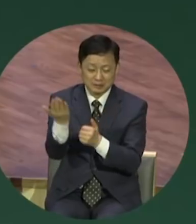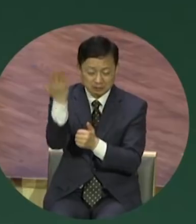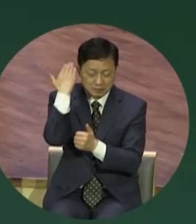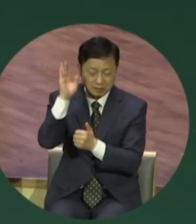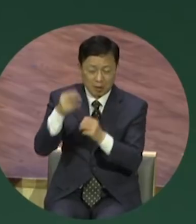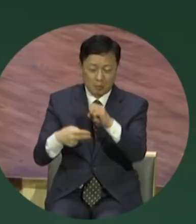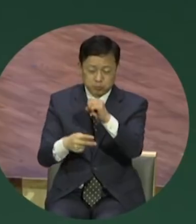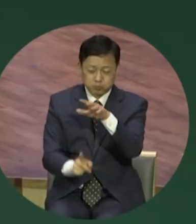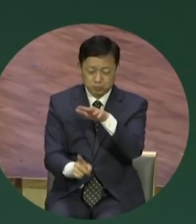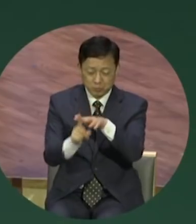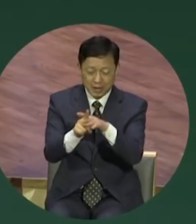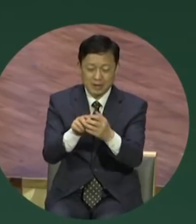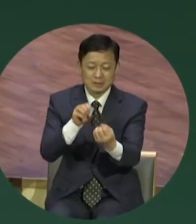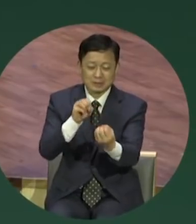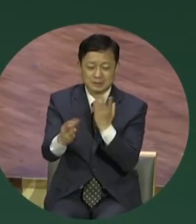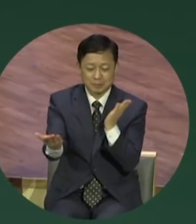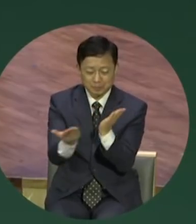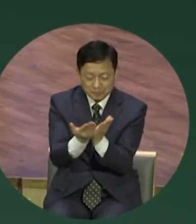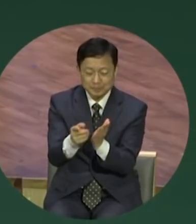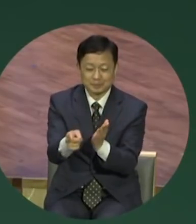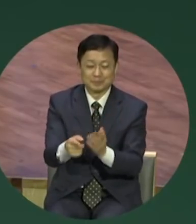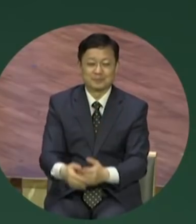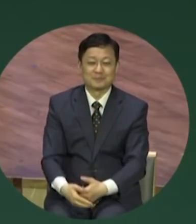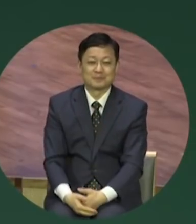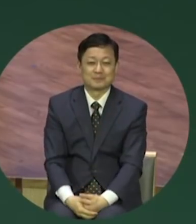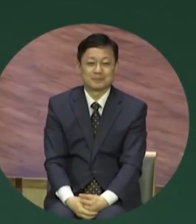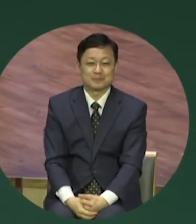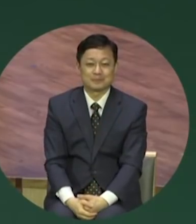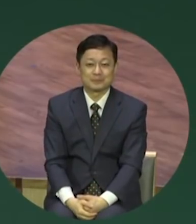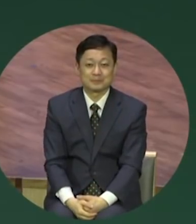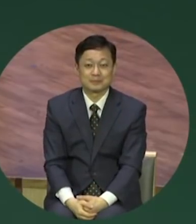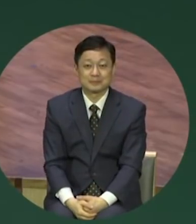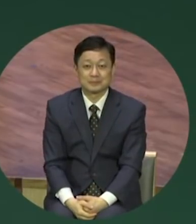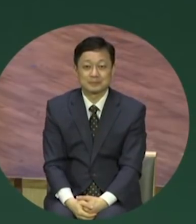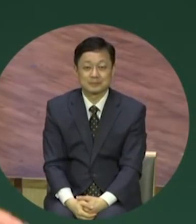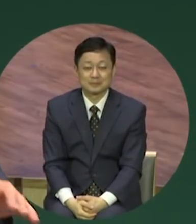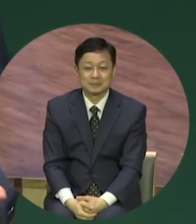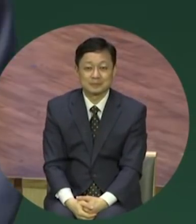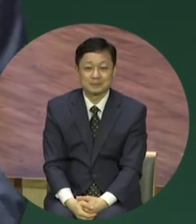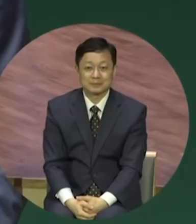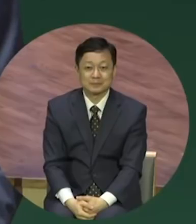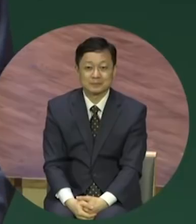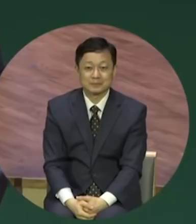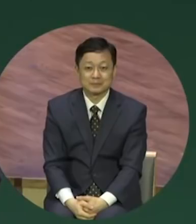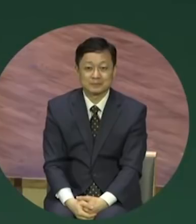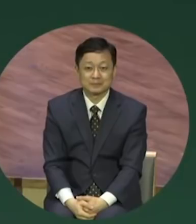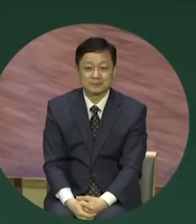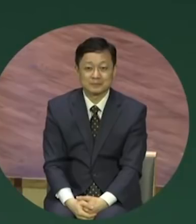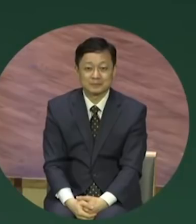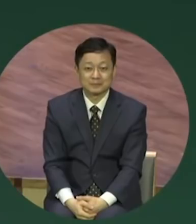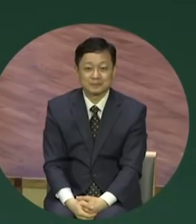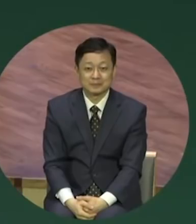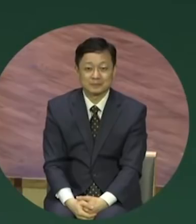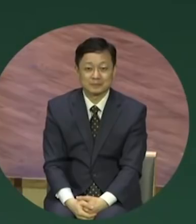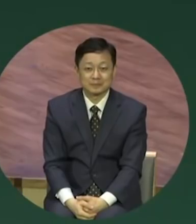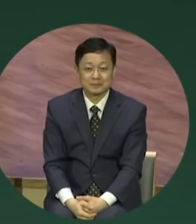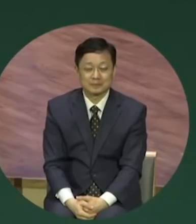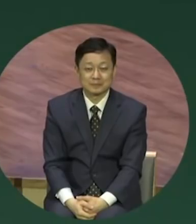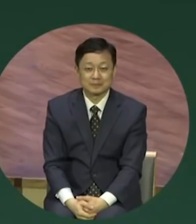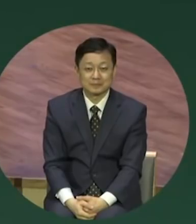what is unprecedented and never repeated. 그렇잖아요. Isn't that so? 이런 말이죠. 내가 아주 긴 세월